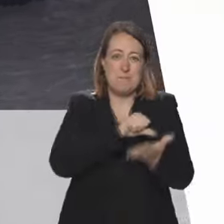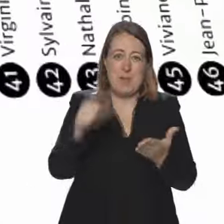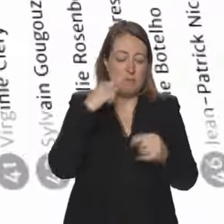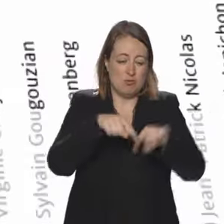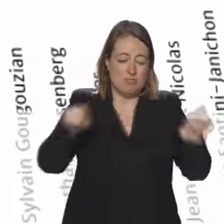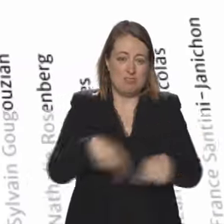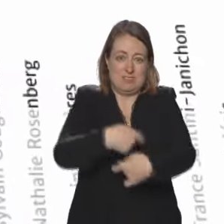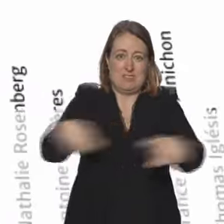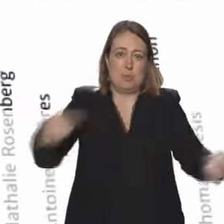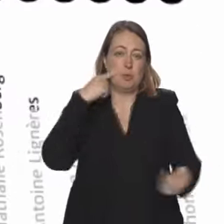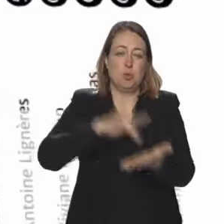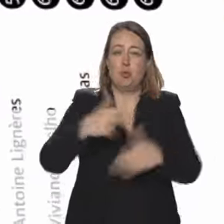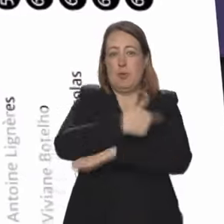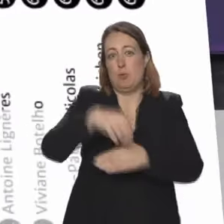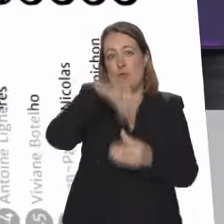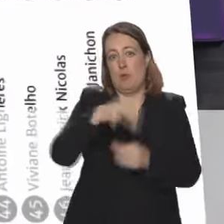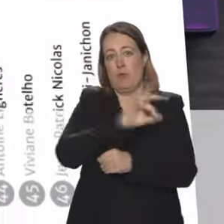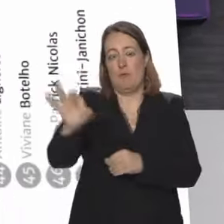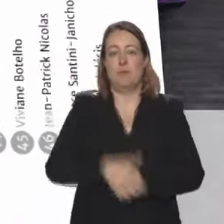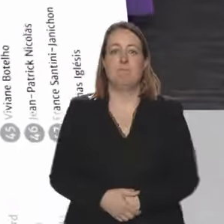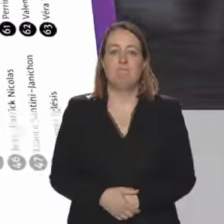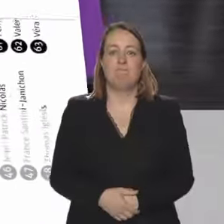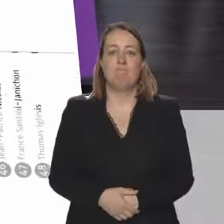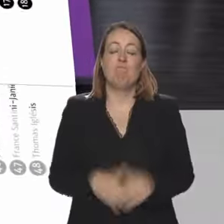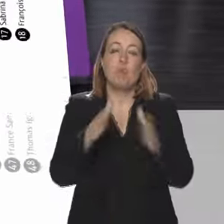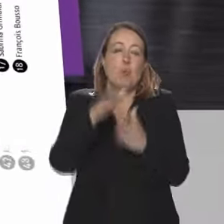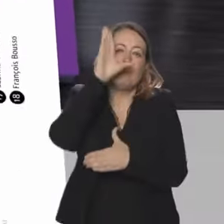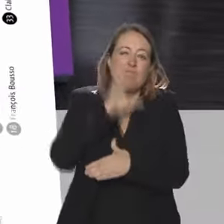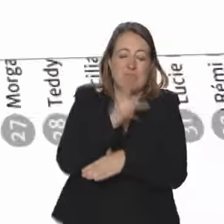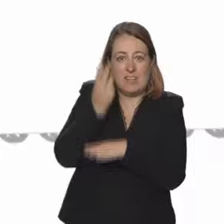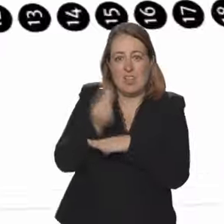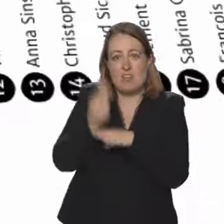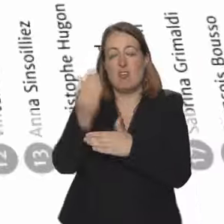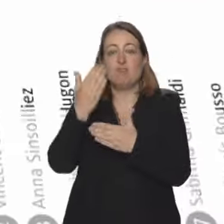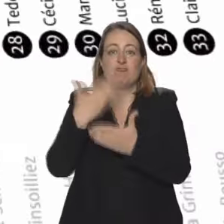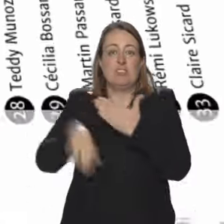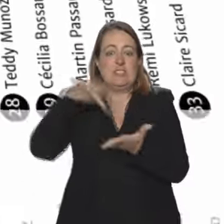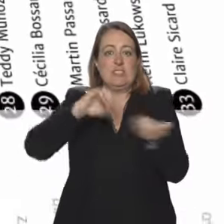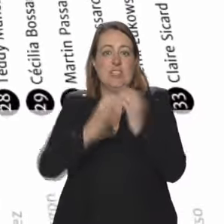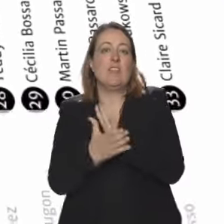de payer pour avoir des bulletins dans tous les bureaux de vote de France. Alors on vous demande de télécharger sur